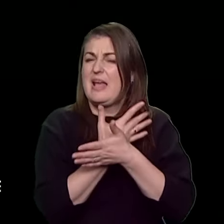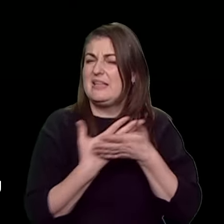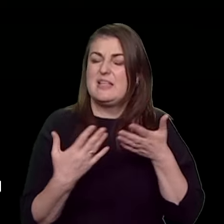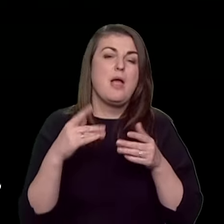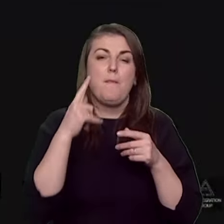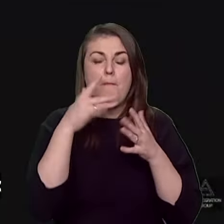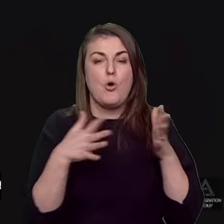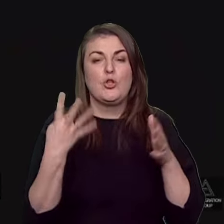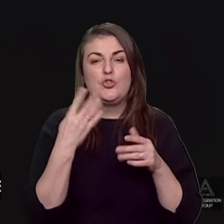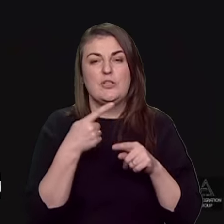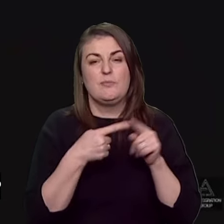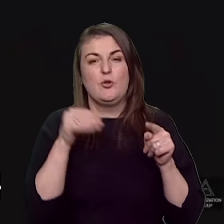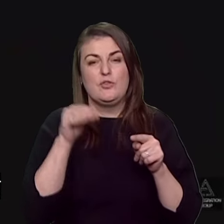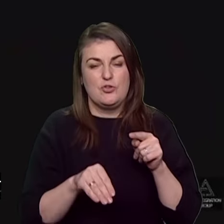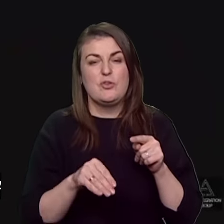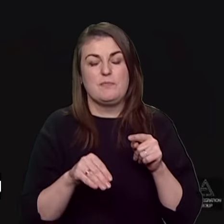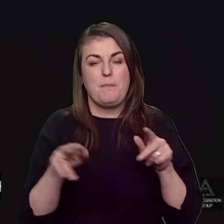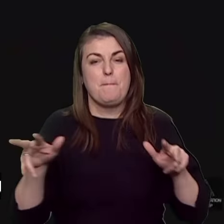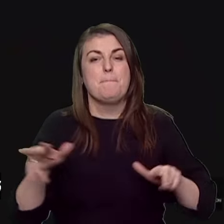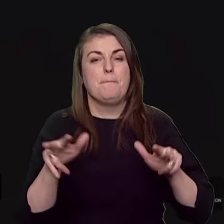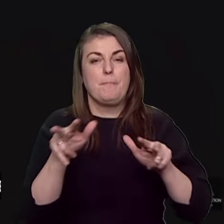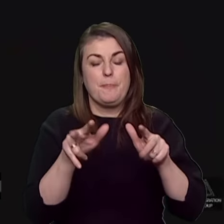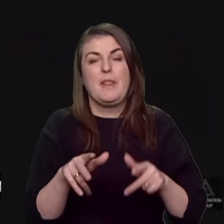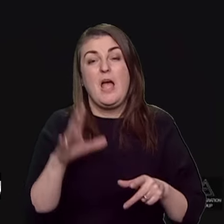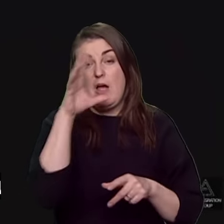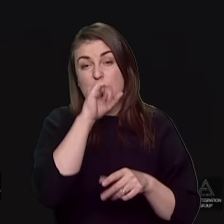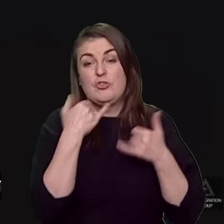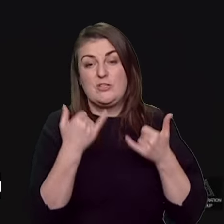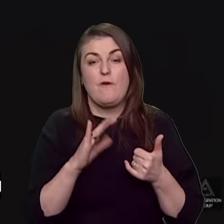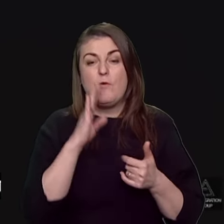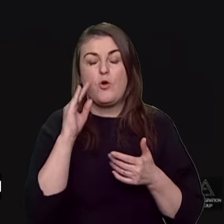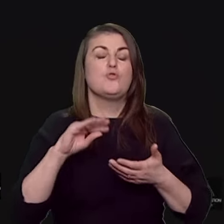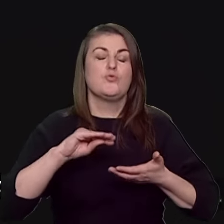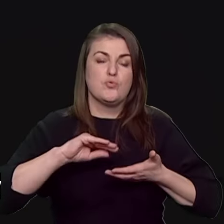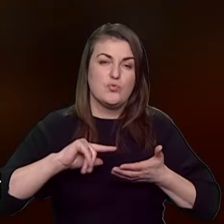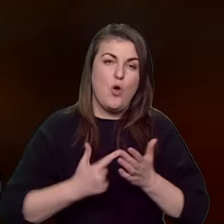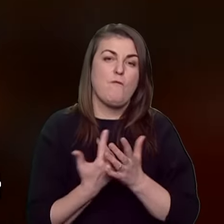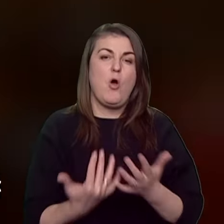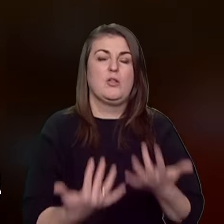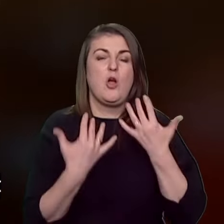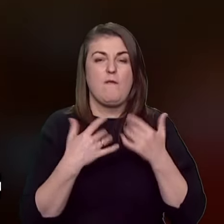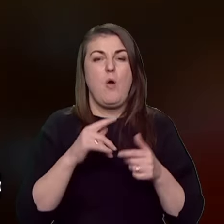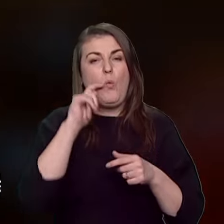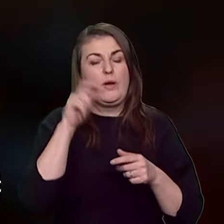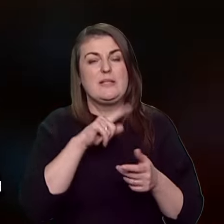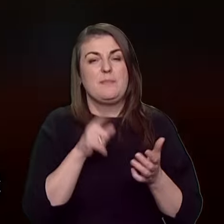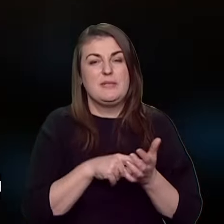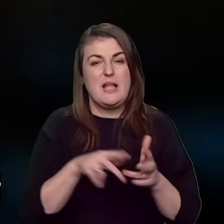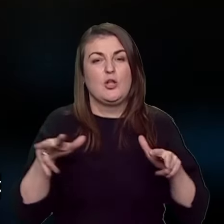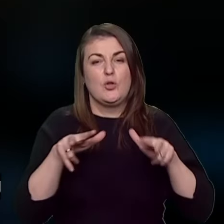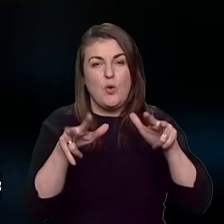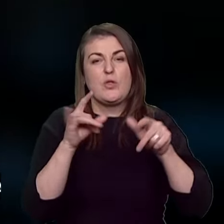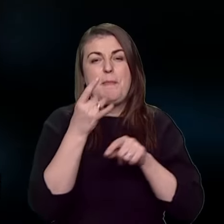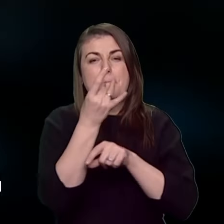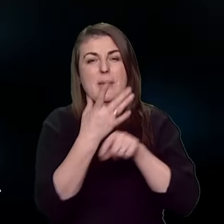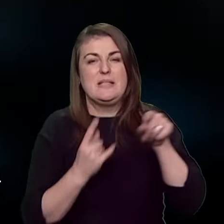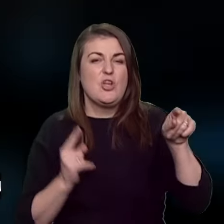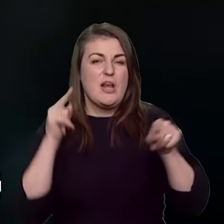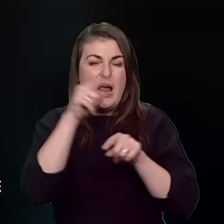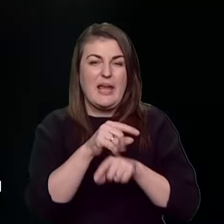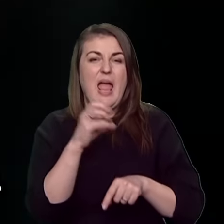понад 4,5 тисячі ударних безпілотників. В ніч на сьогодні ворог знову атакував українські міста дронами та балістичними ракетами